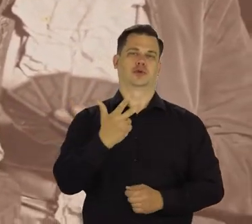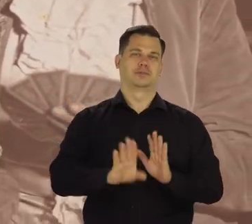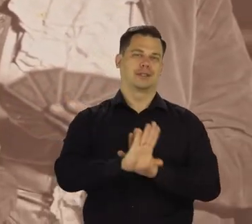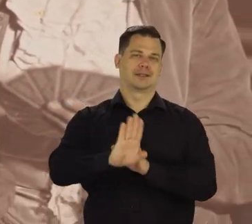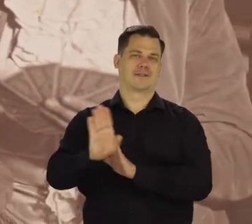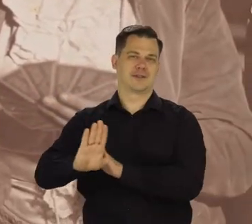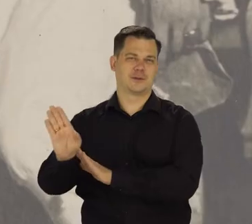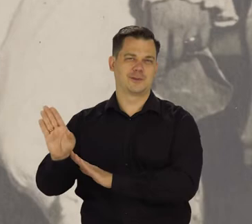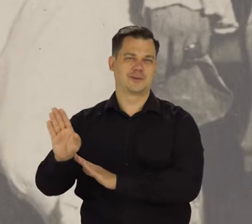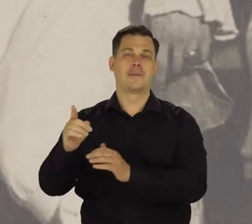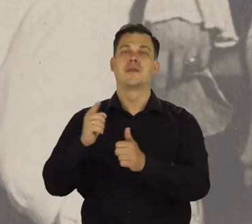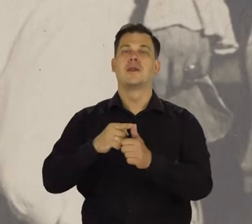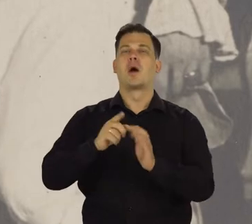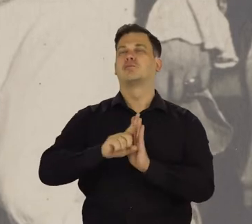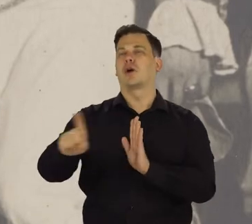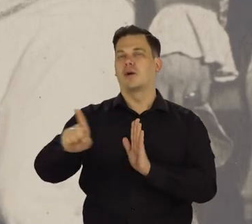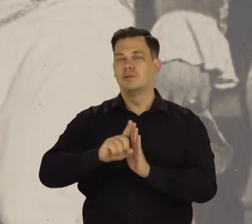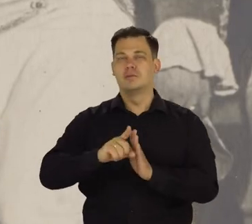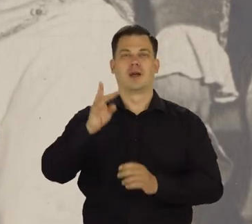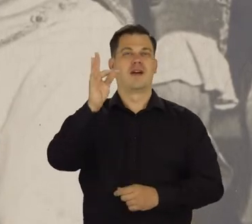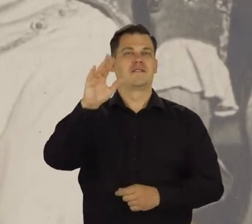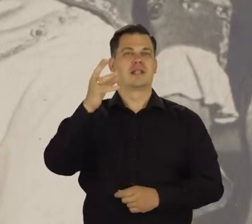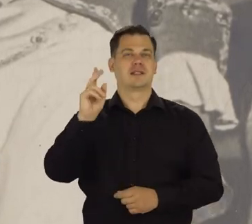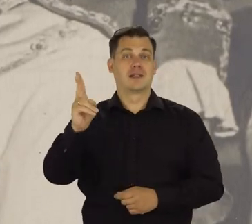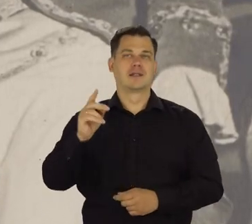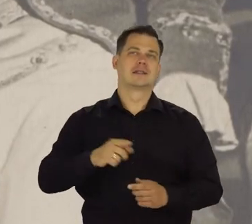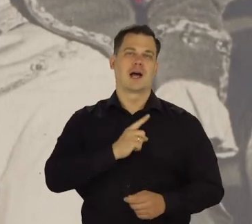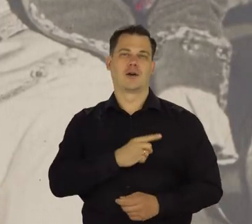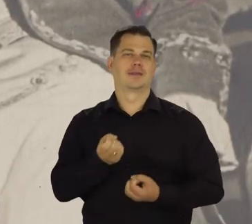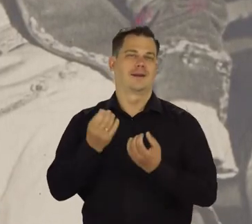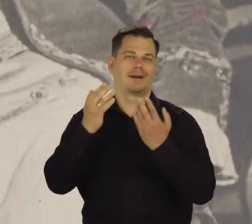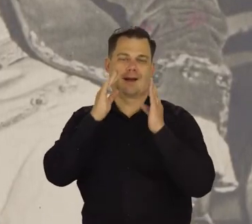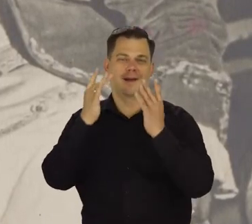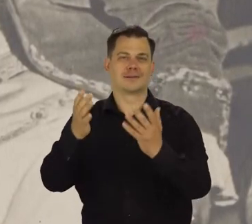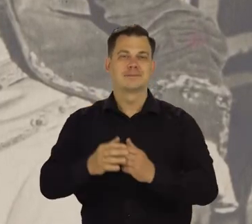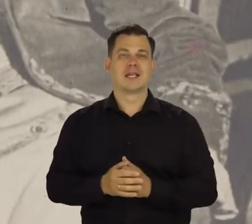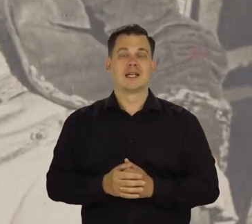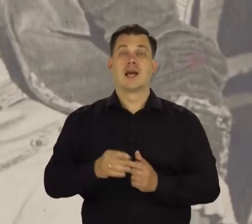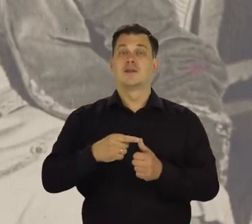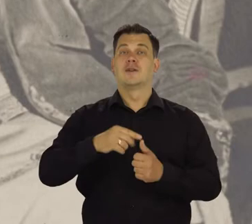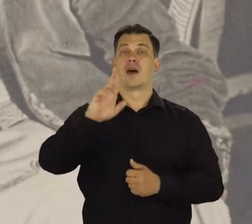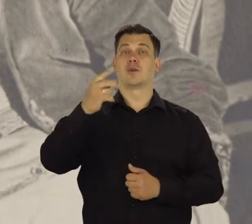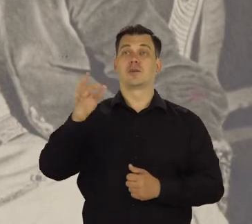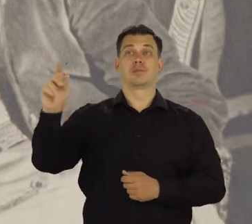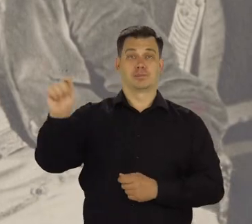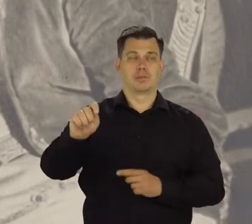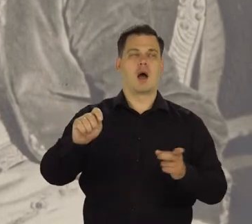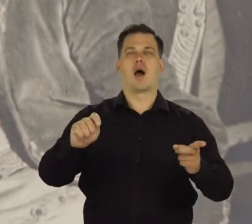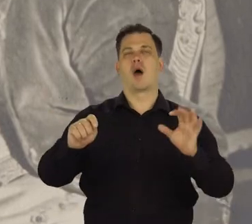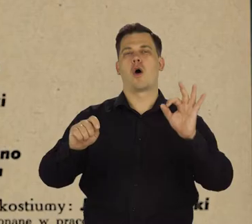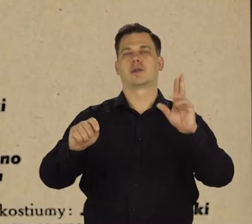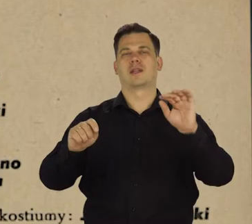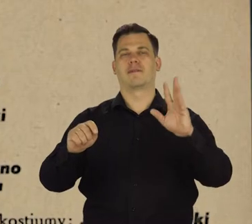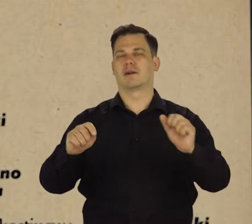trzech przedstawieniach, w Przechodniu i w Fircyku w Zalotach. Potem przyjeżdżała tutaj Reduta Osterwy, ale już bez